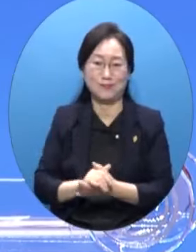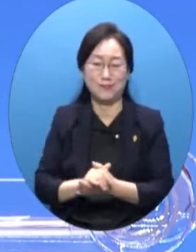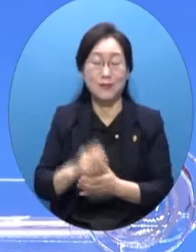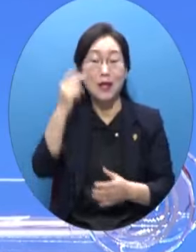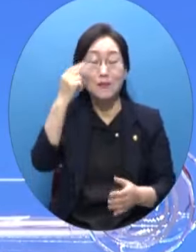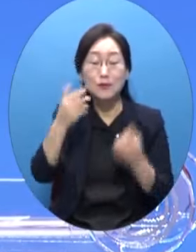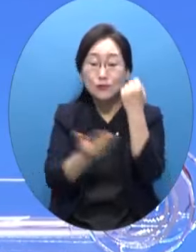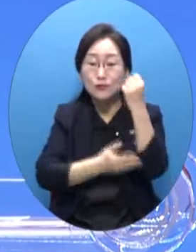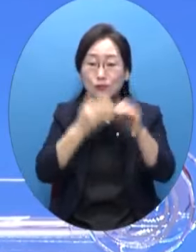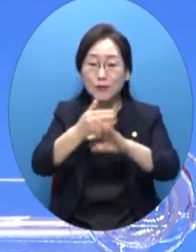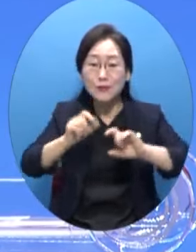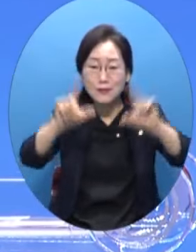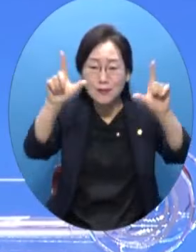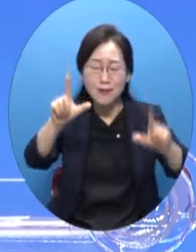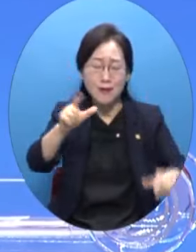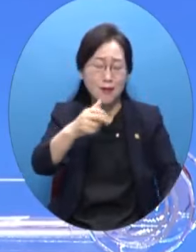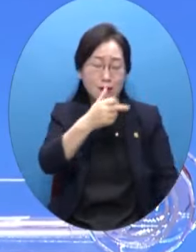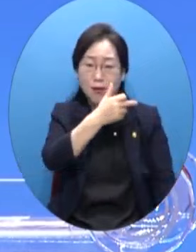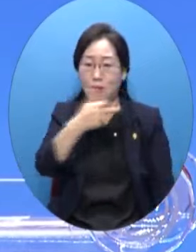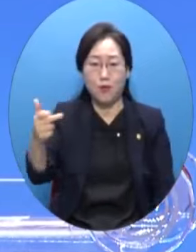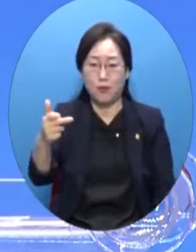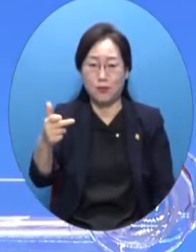미국의 추수감사절이 가장 큰